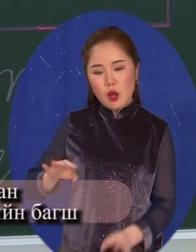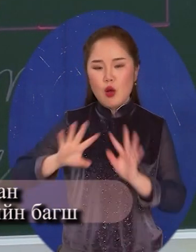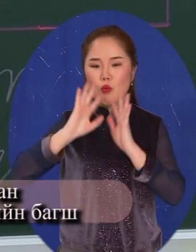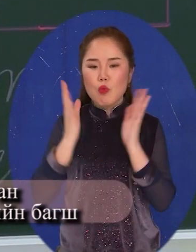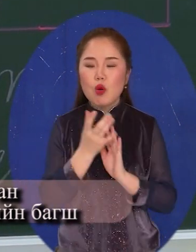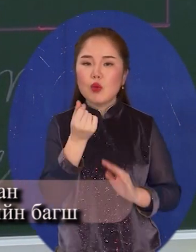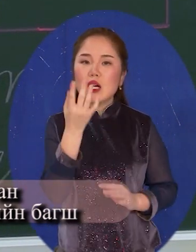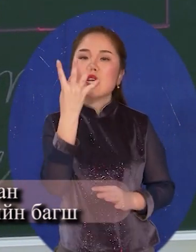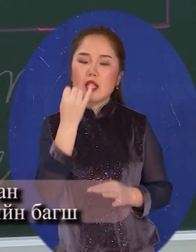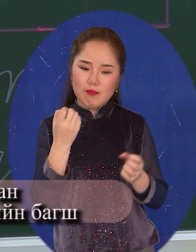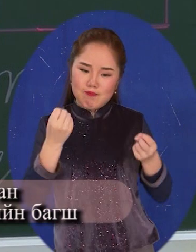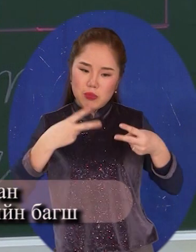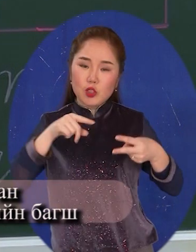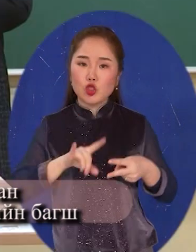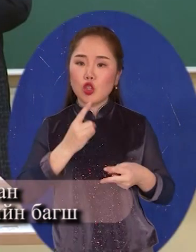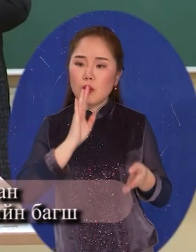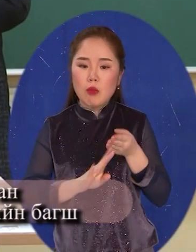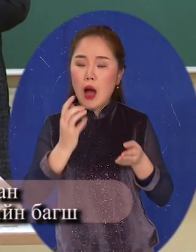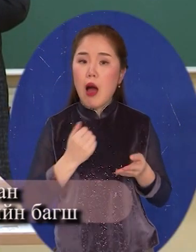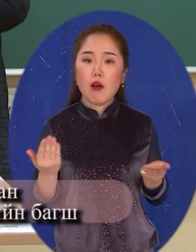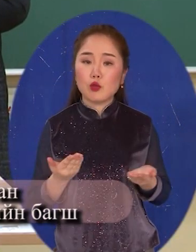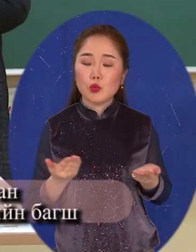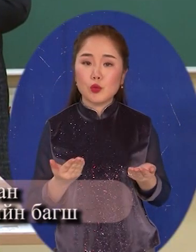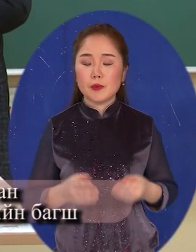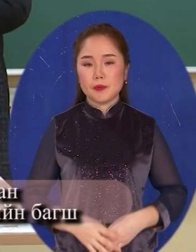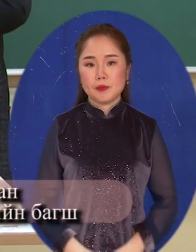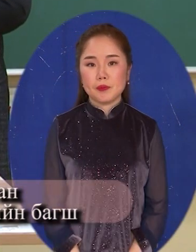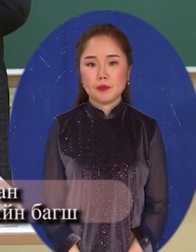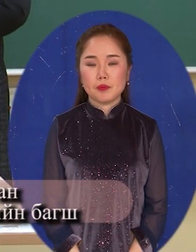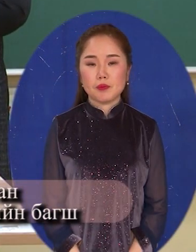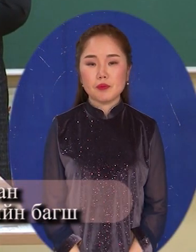Онда Тот неше төгіріктің ойыншығын алған?